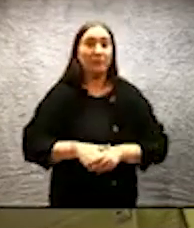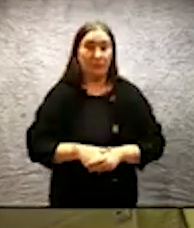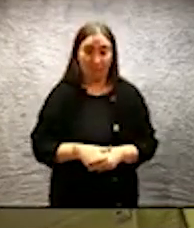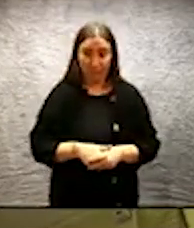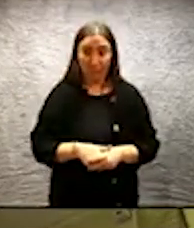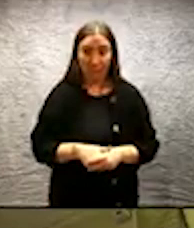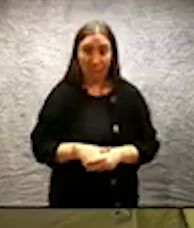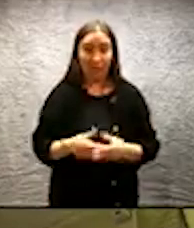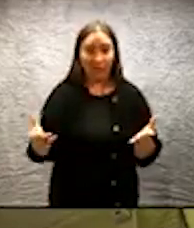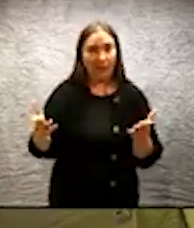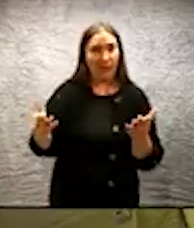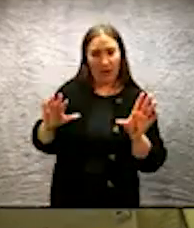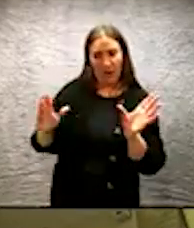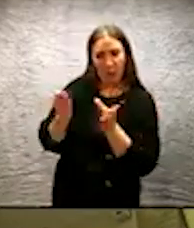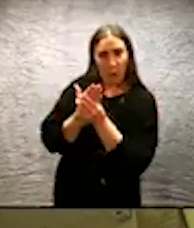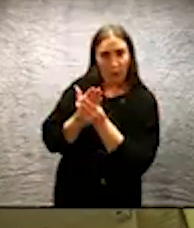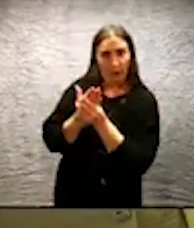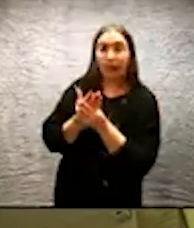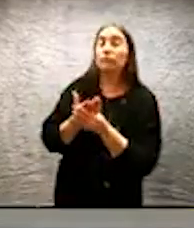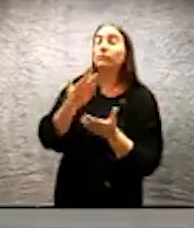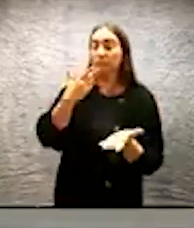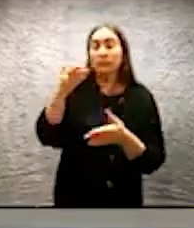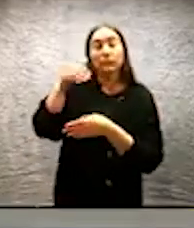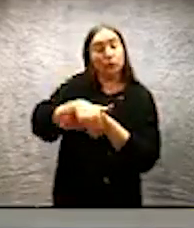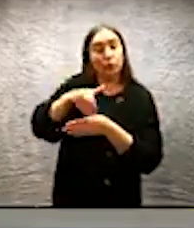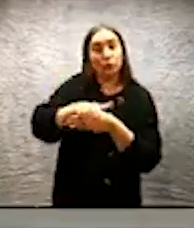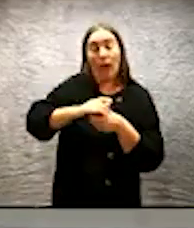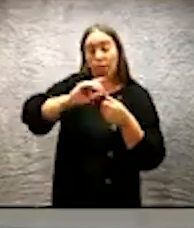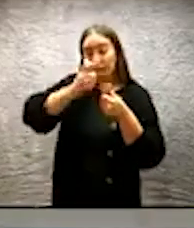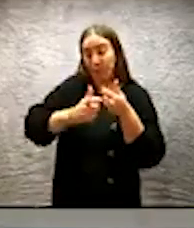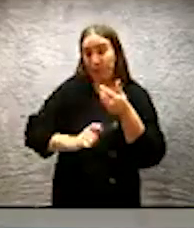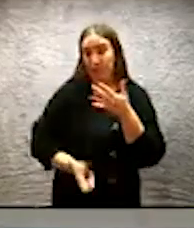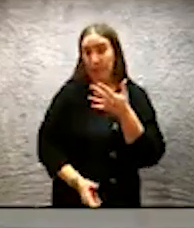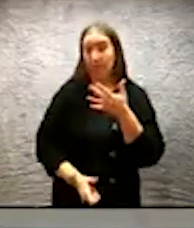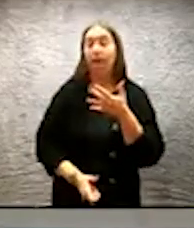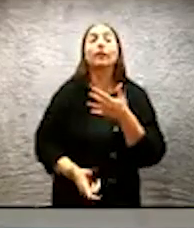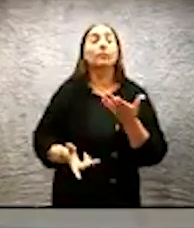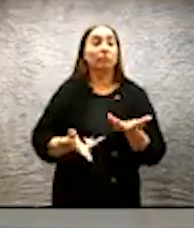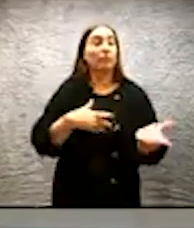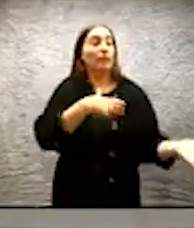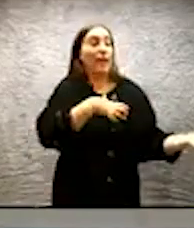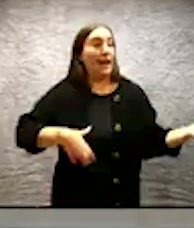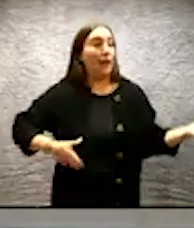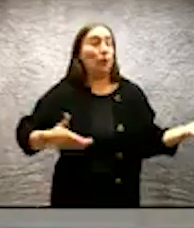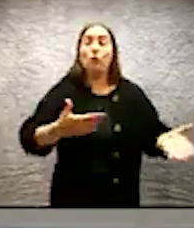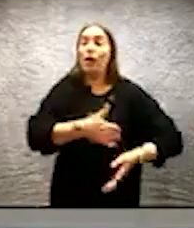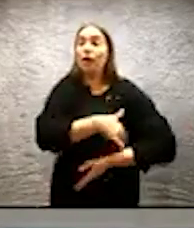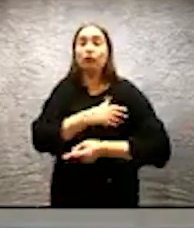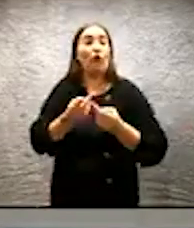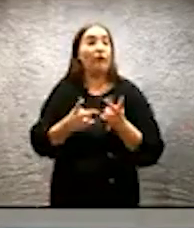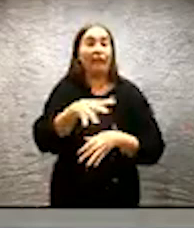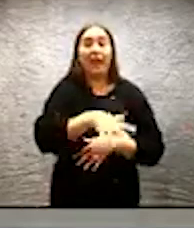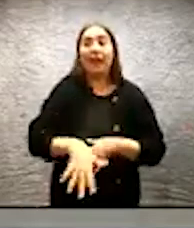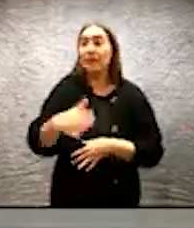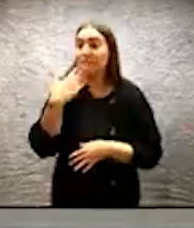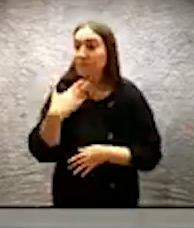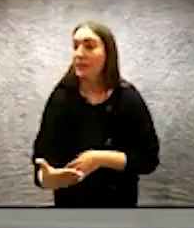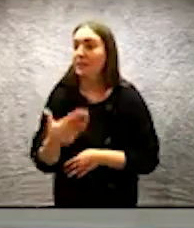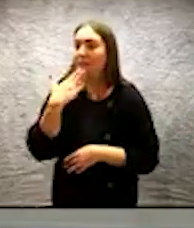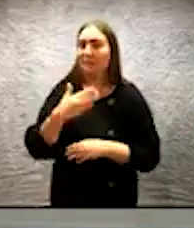l'élaboration des dossiers que nous traiterons ce soir, élus et agents de la ville. Je me fais le relais pour vous, les